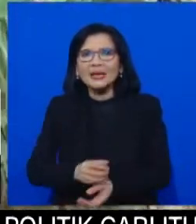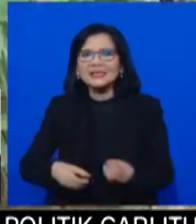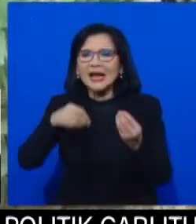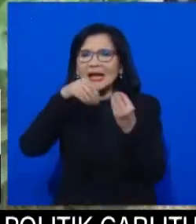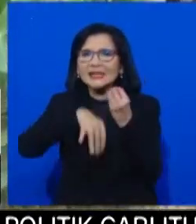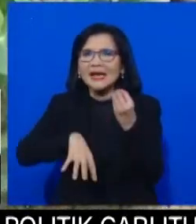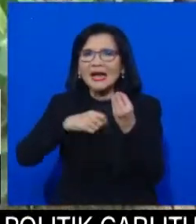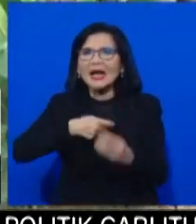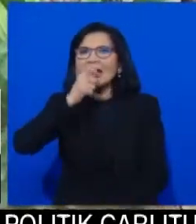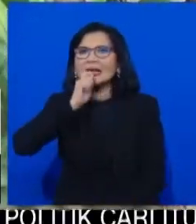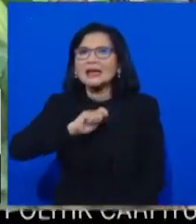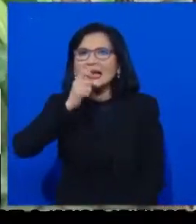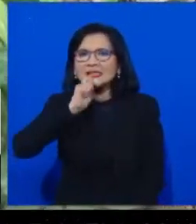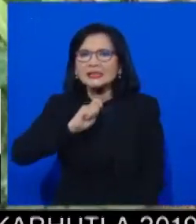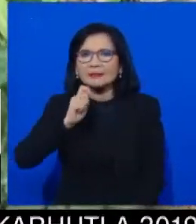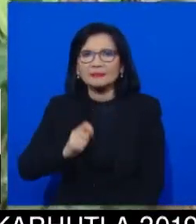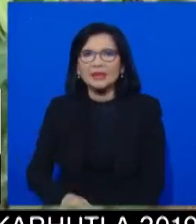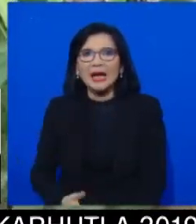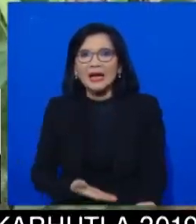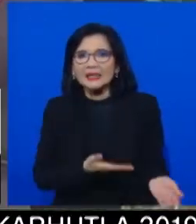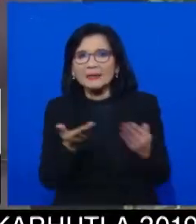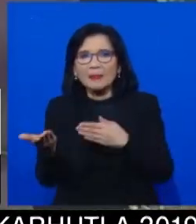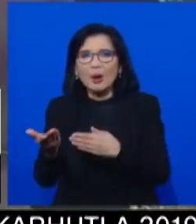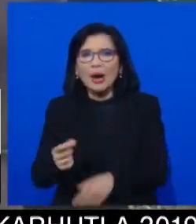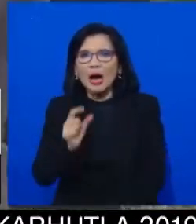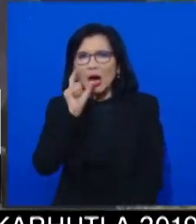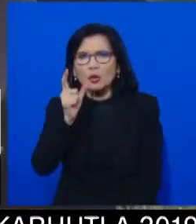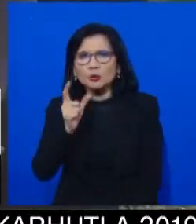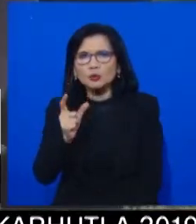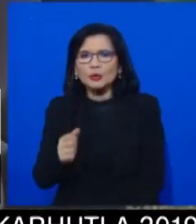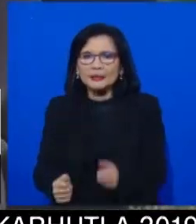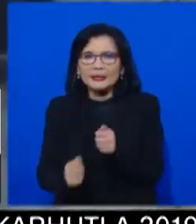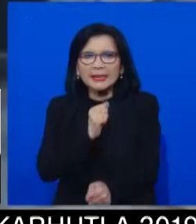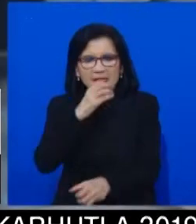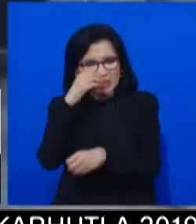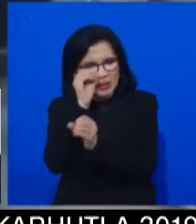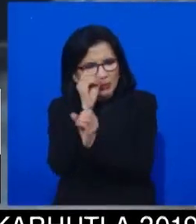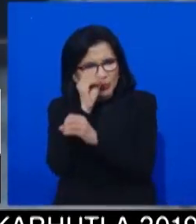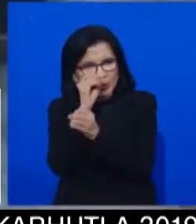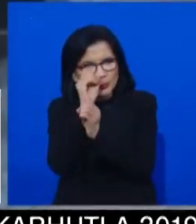yang sempat dimakan korban. Dibawa polisi untuk uji laboratorium.